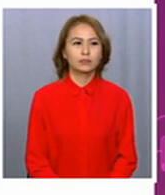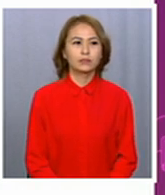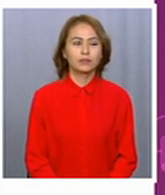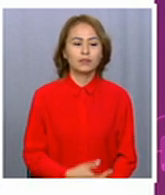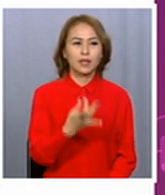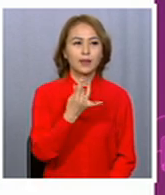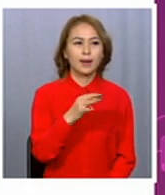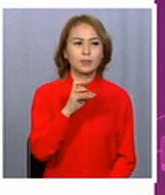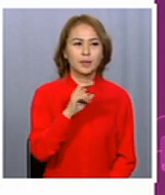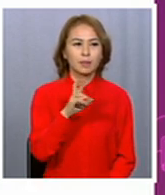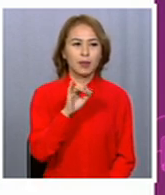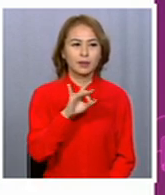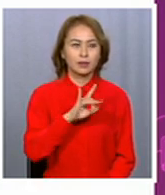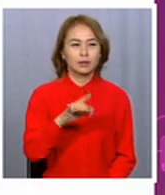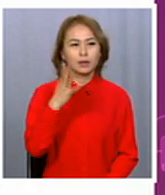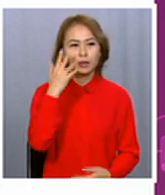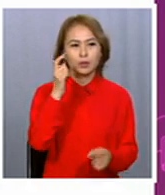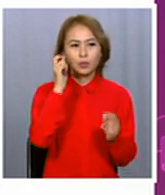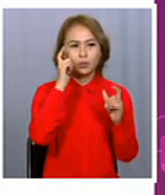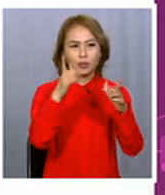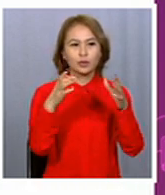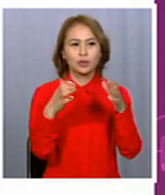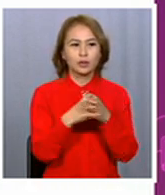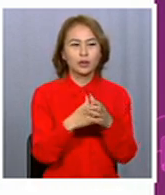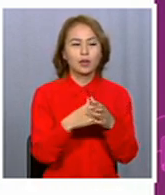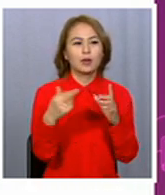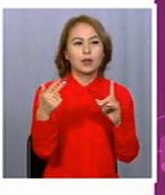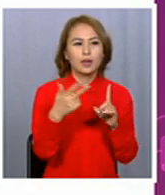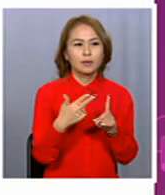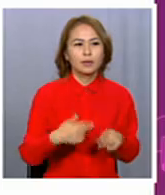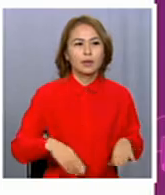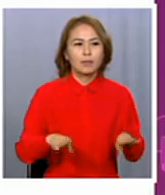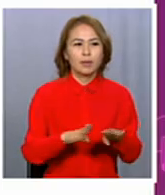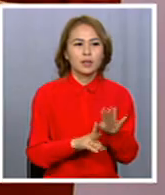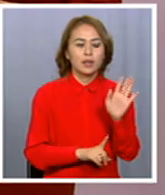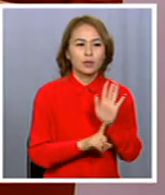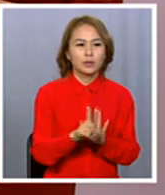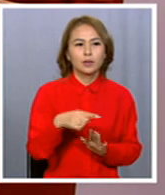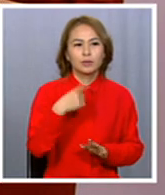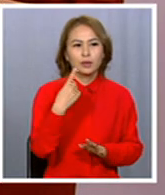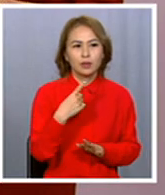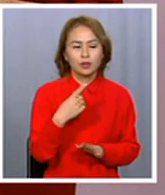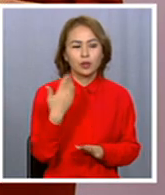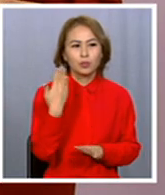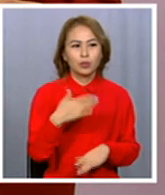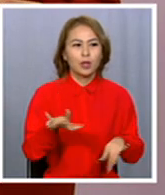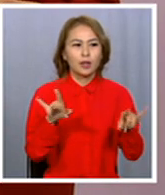Райымбек батыр бұлақ көзін ашқандықтан мәтін Райымбек бастауы деп аталады. Бұл